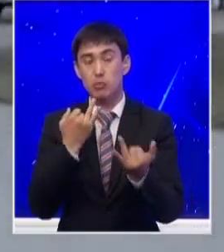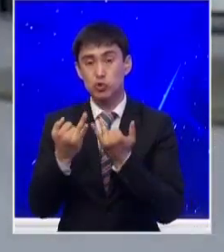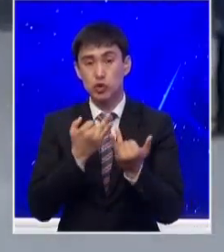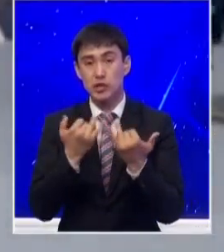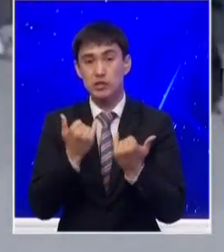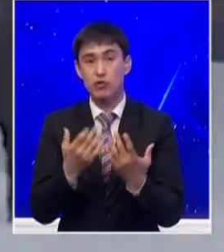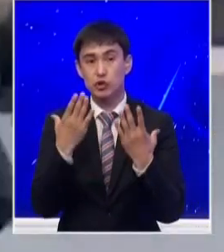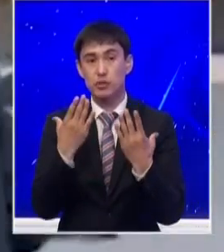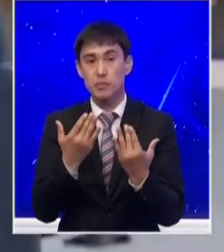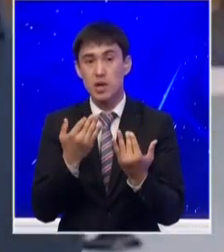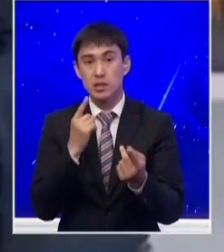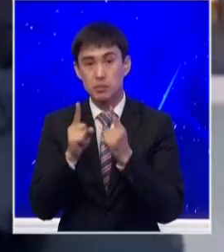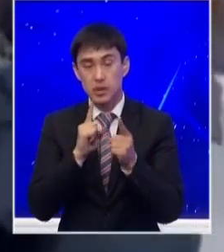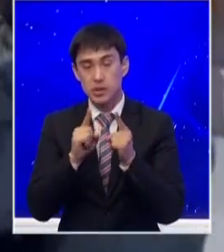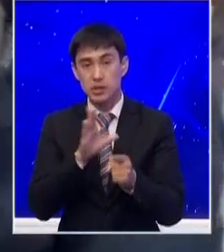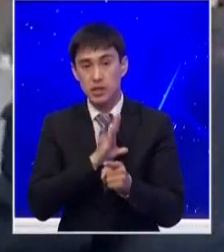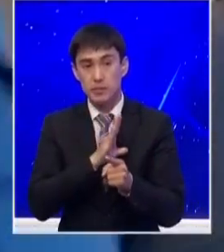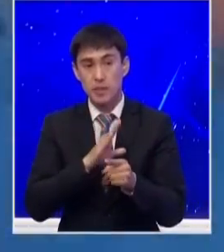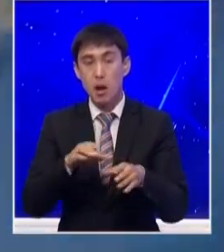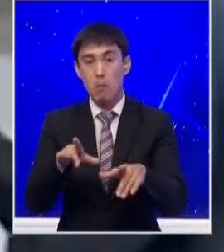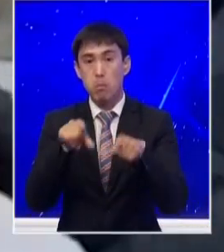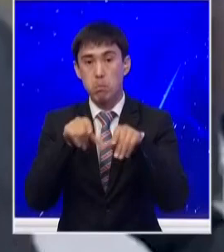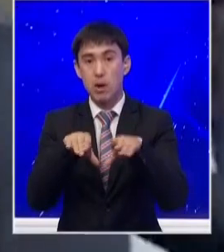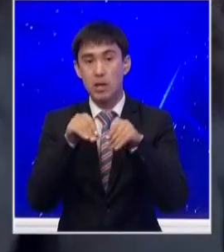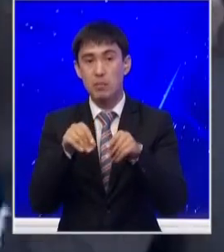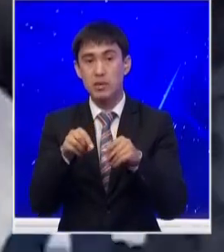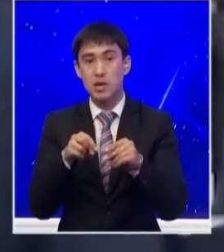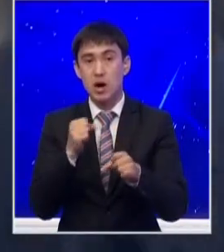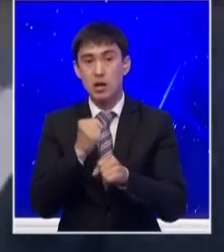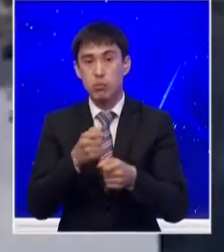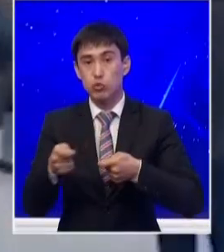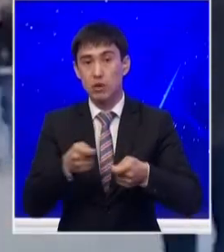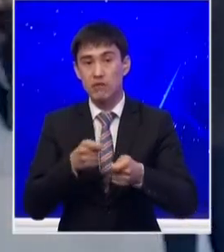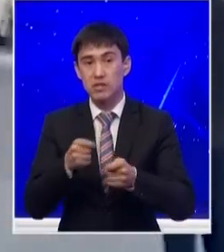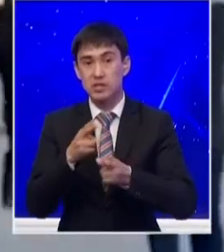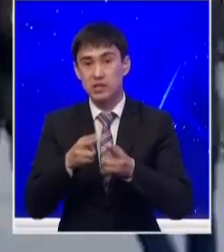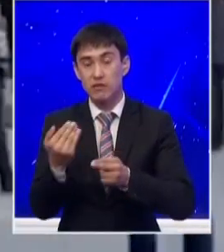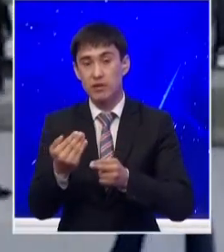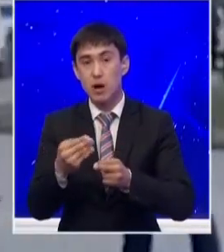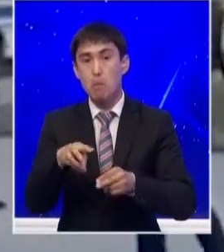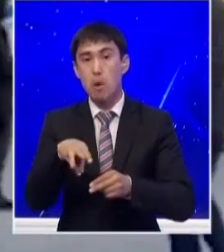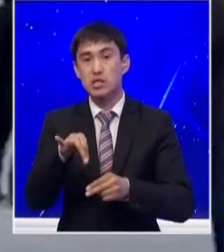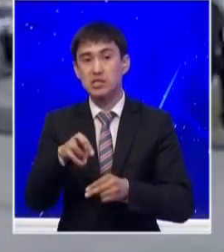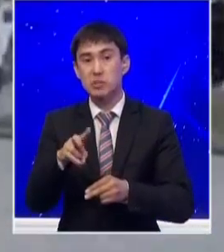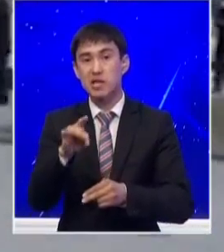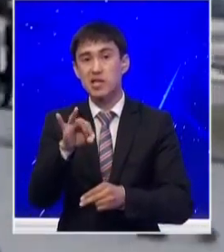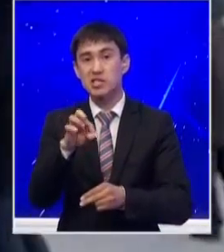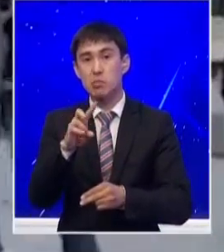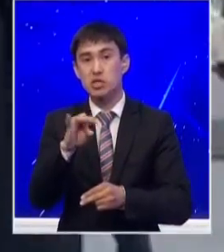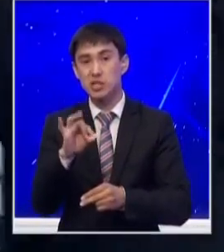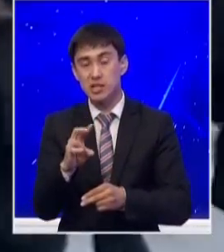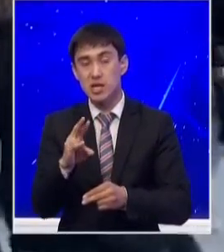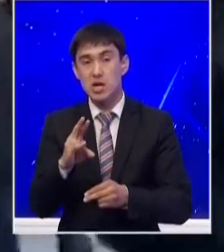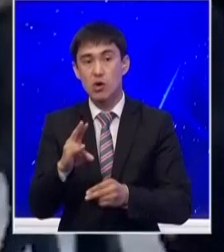на сегодняшнем пленарном заседании парламент раскритиковал работу правительства по мнению быршина